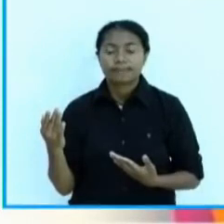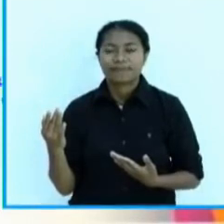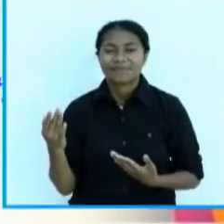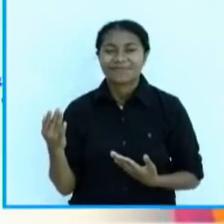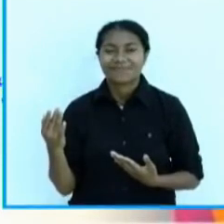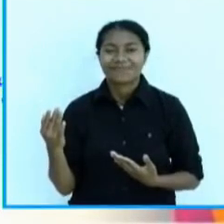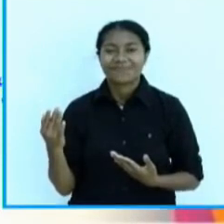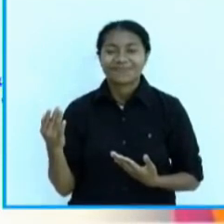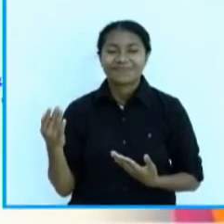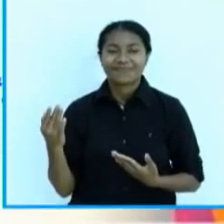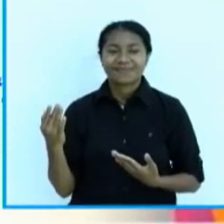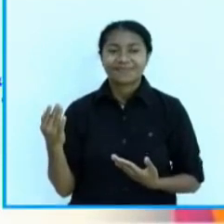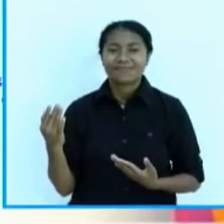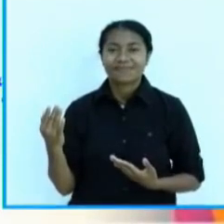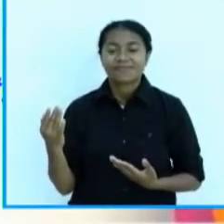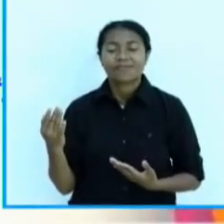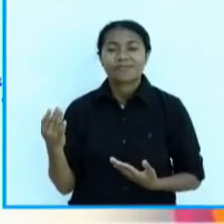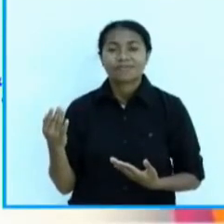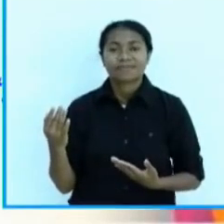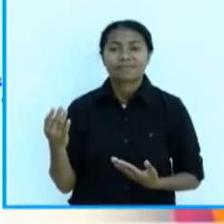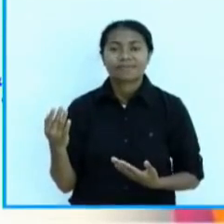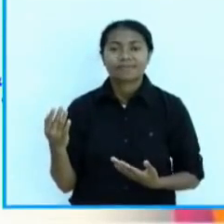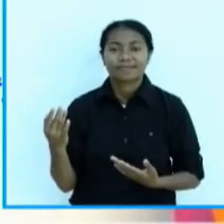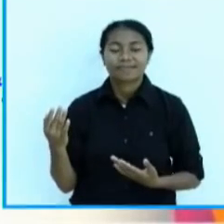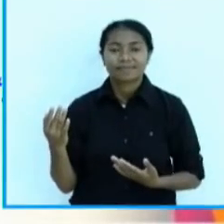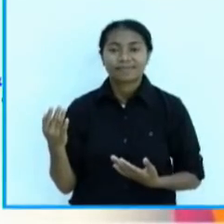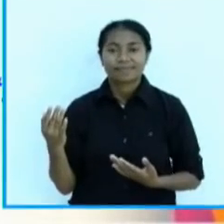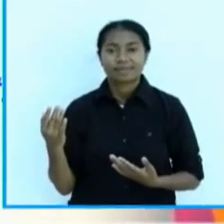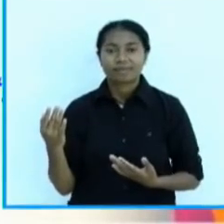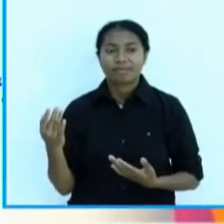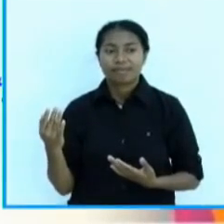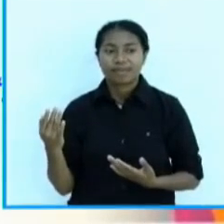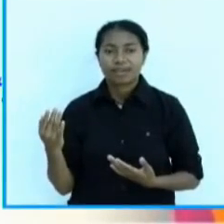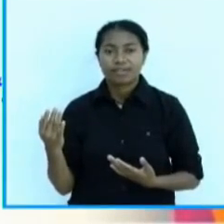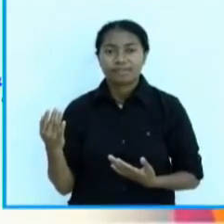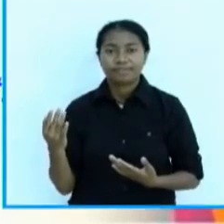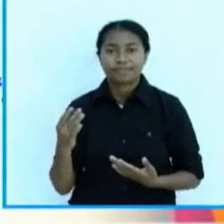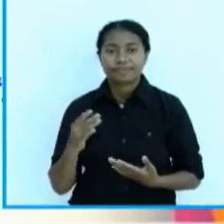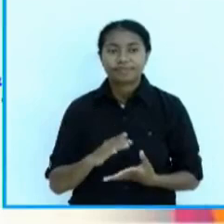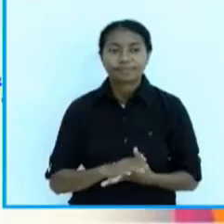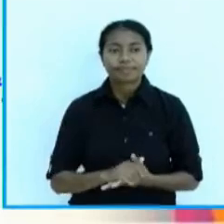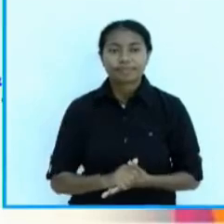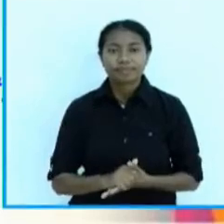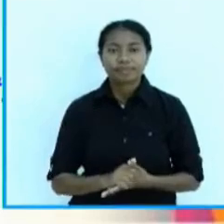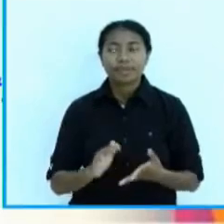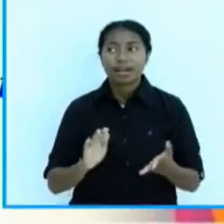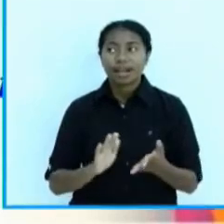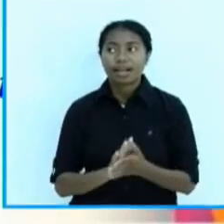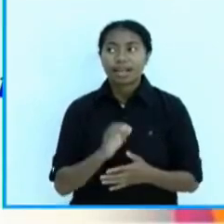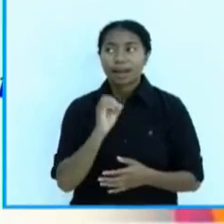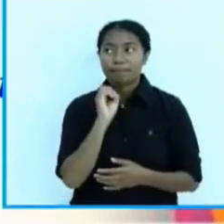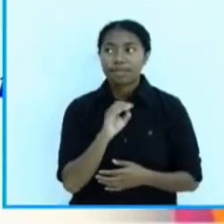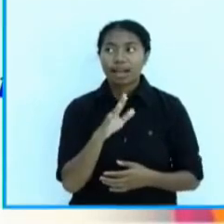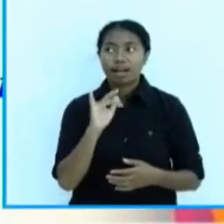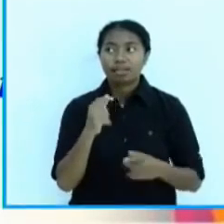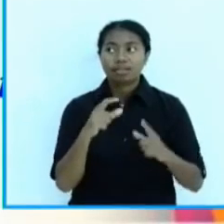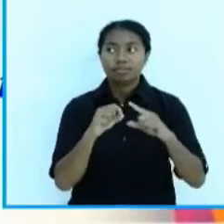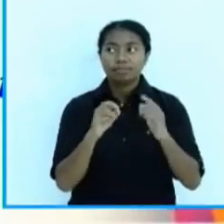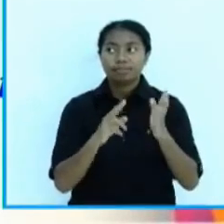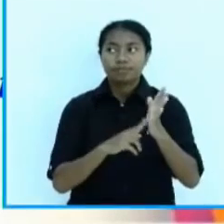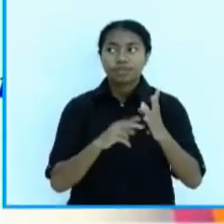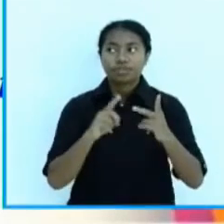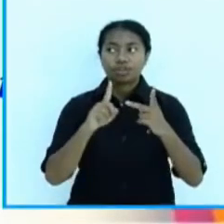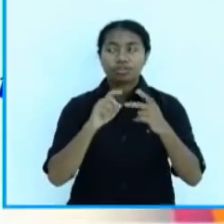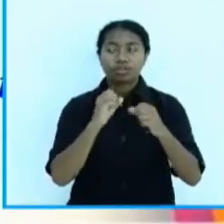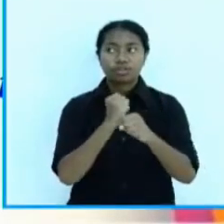tidak ada yang lain selain Allah yang benar-benar kudus Sun Gear yang kudus karakter